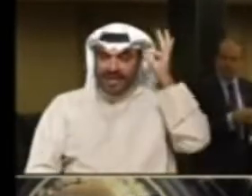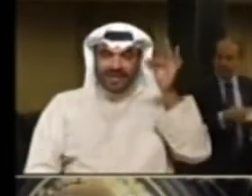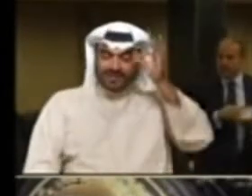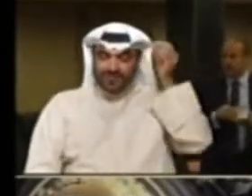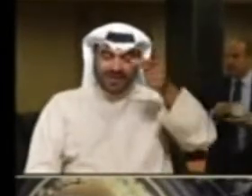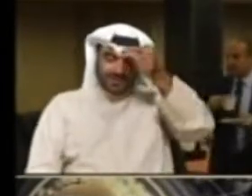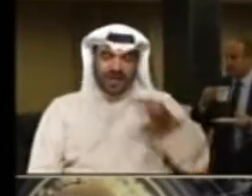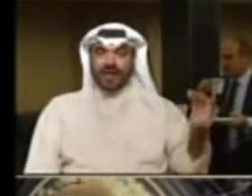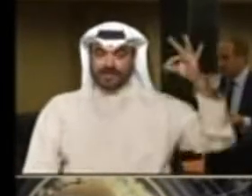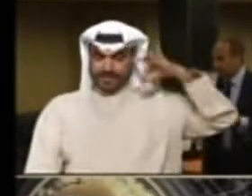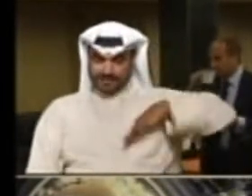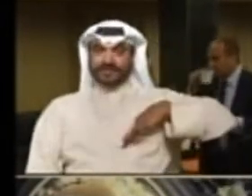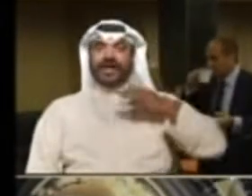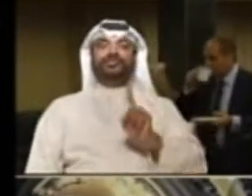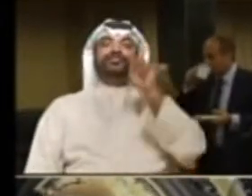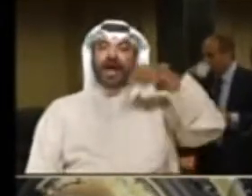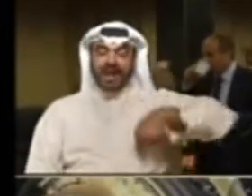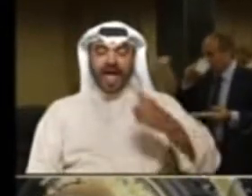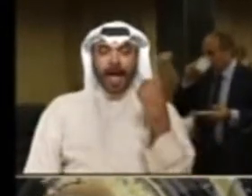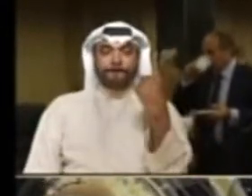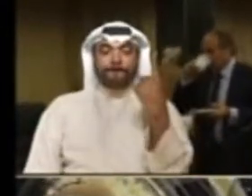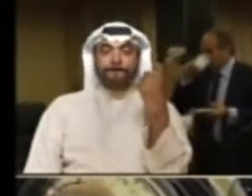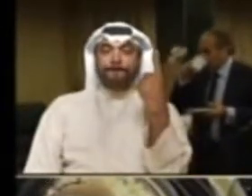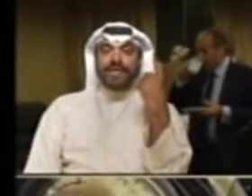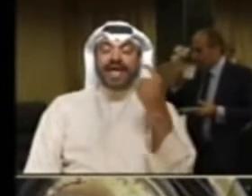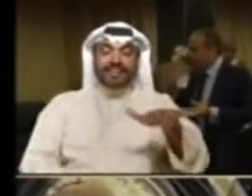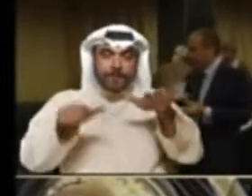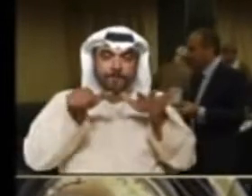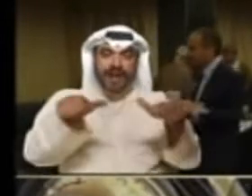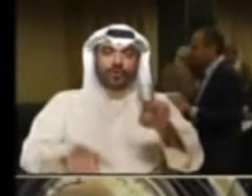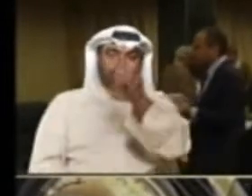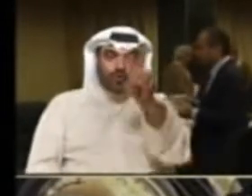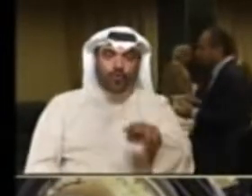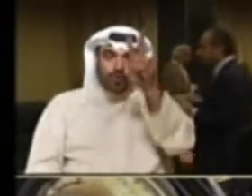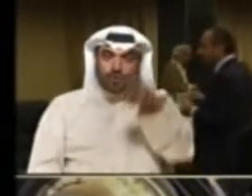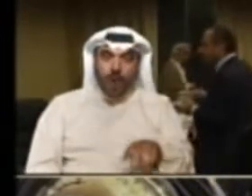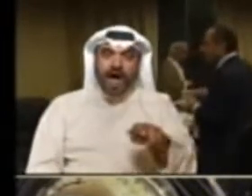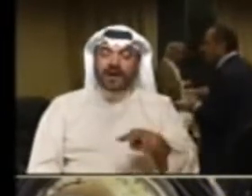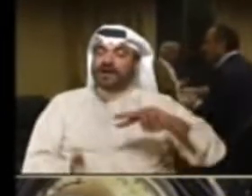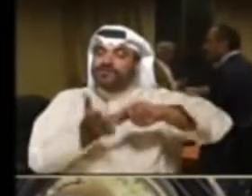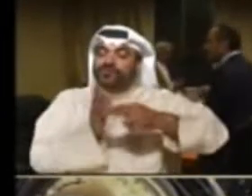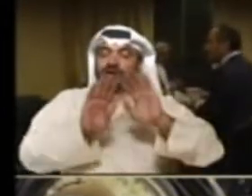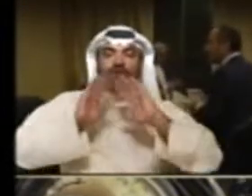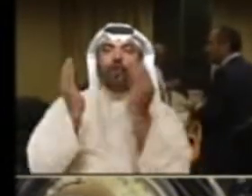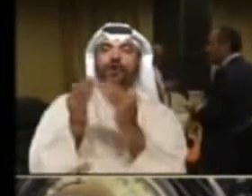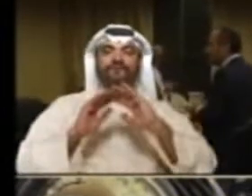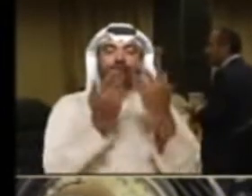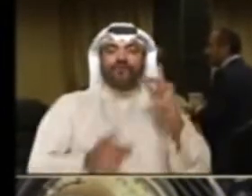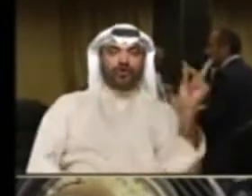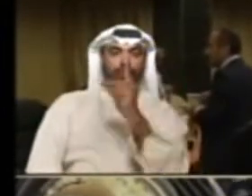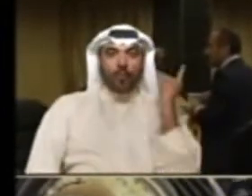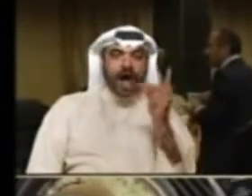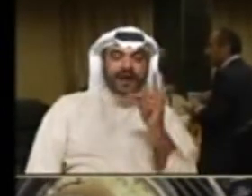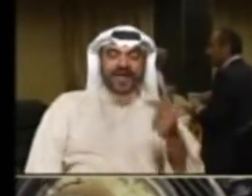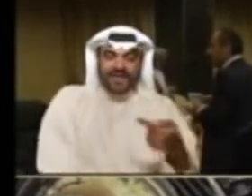سيستفاد من بقية التعهد الكويتي البالغ 100 مليون دولار لصالح إعادة تجهيز غرف الطوارئ في حوالي 20